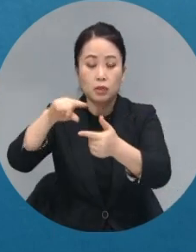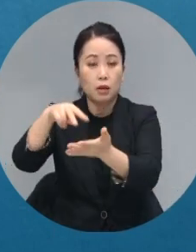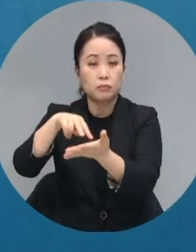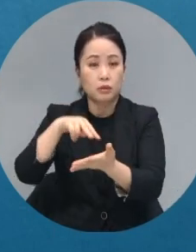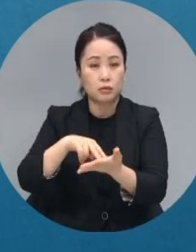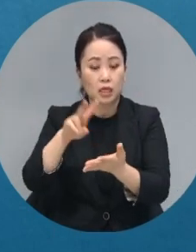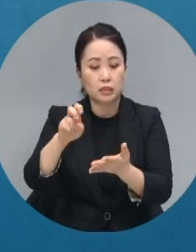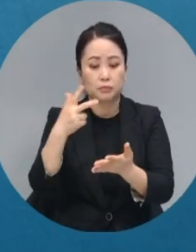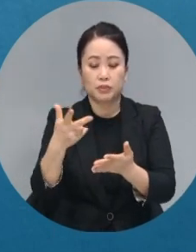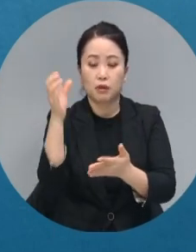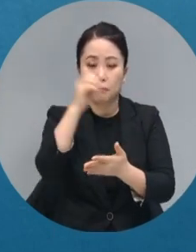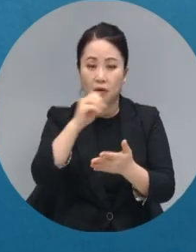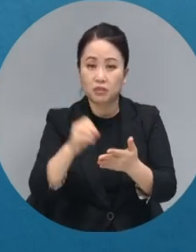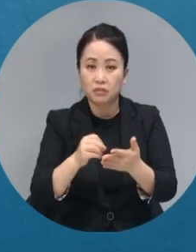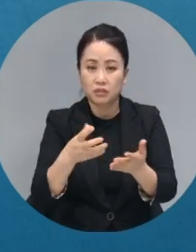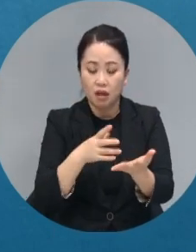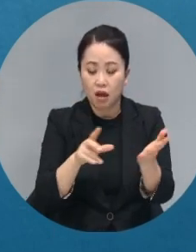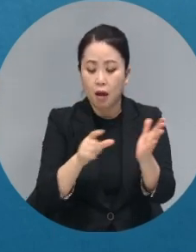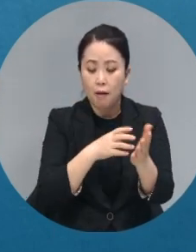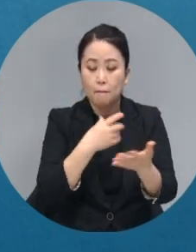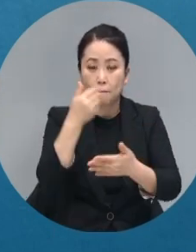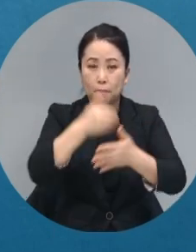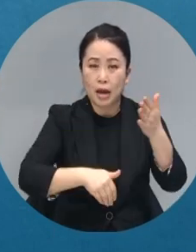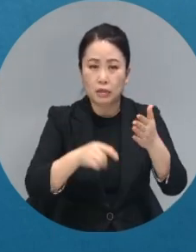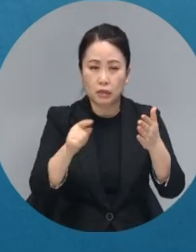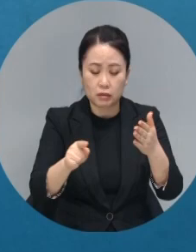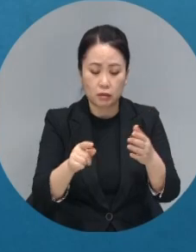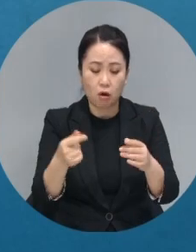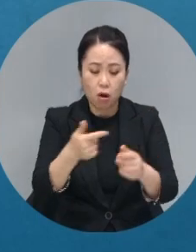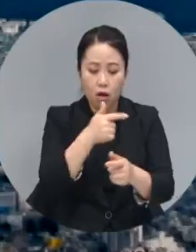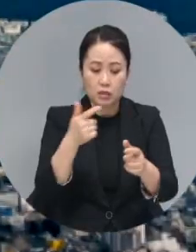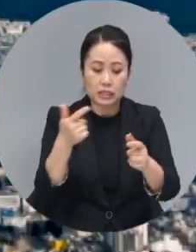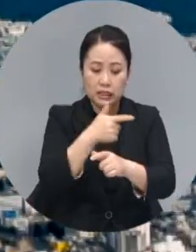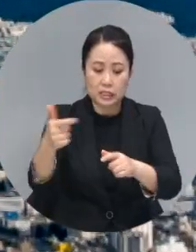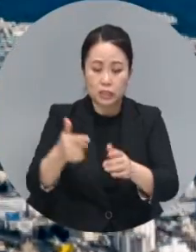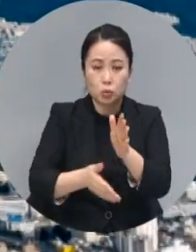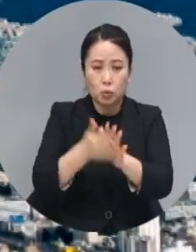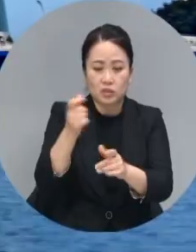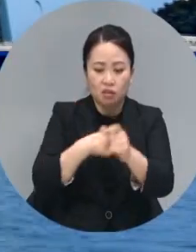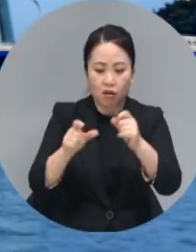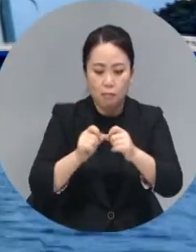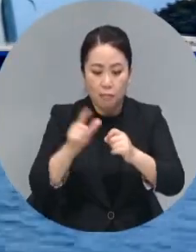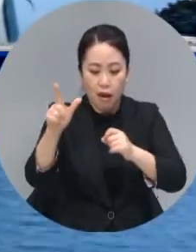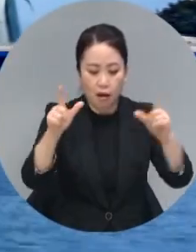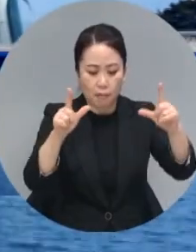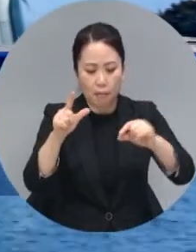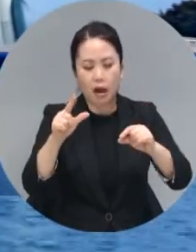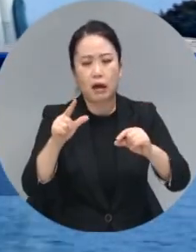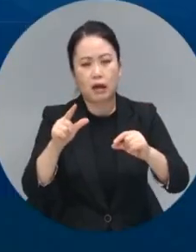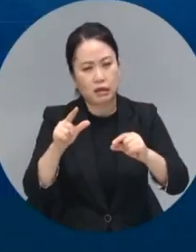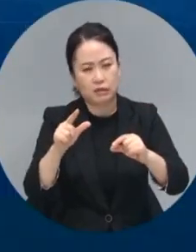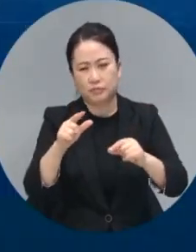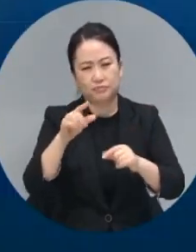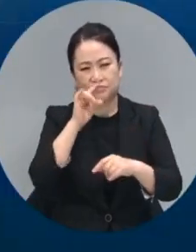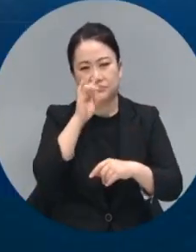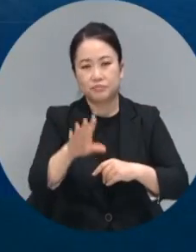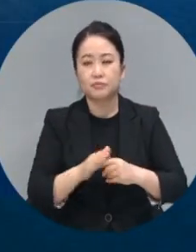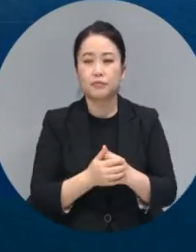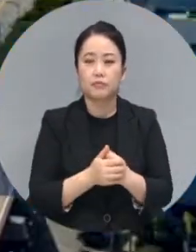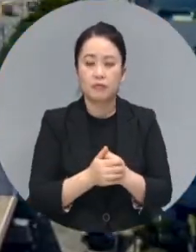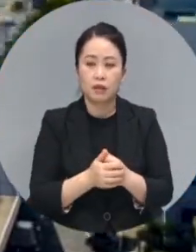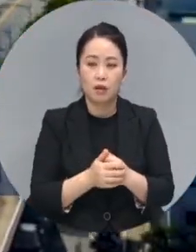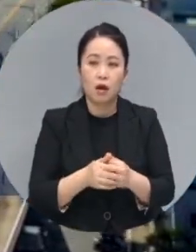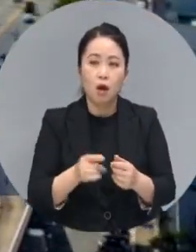27%가 유출돼 대도시 빨대 효과가 발생하기 때문입니다. 메가시티라는 것은 상호 흡의에